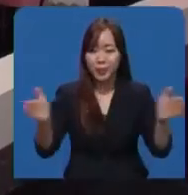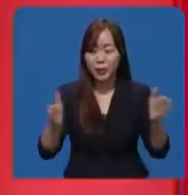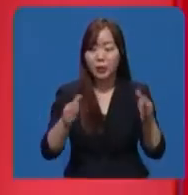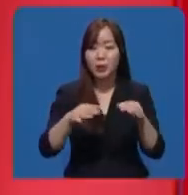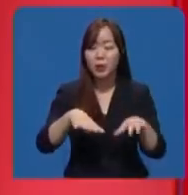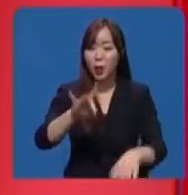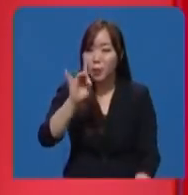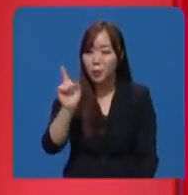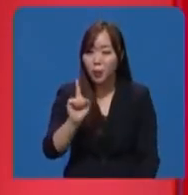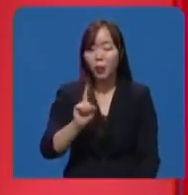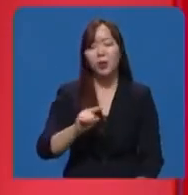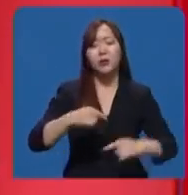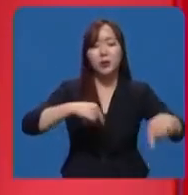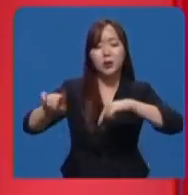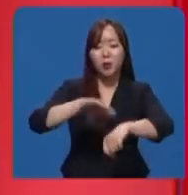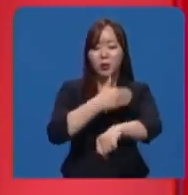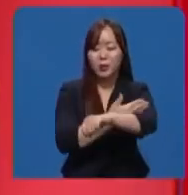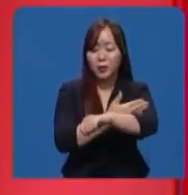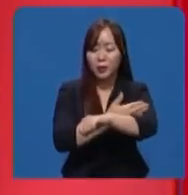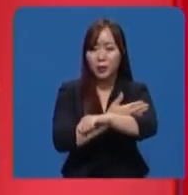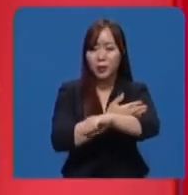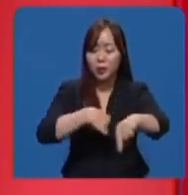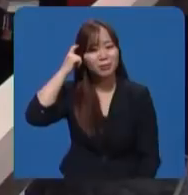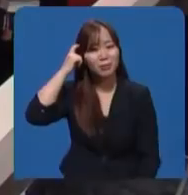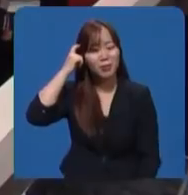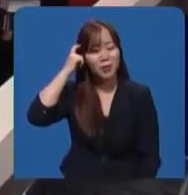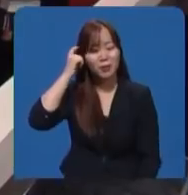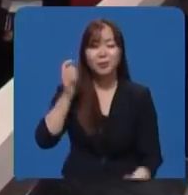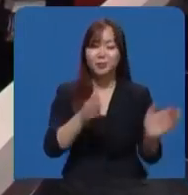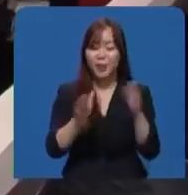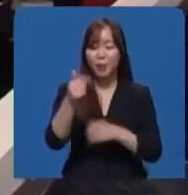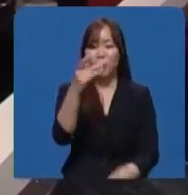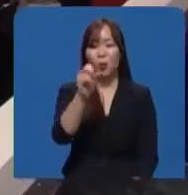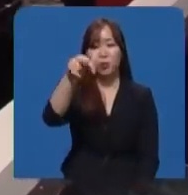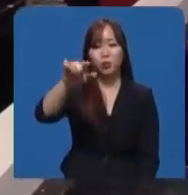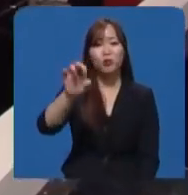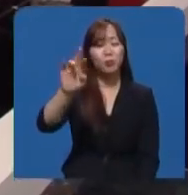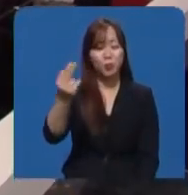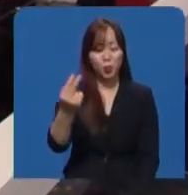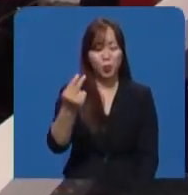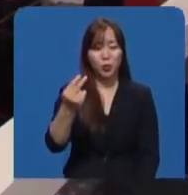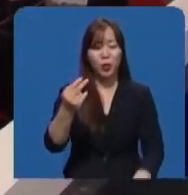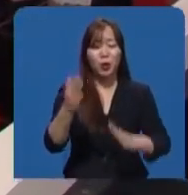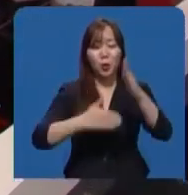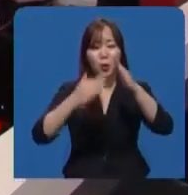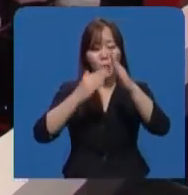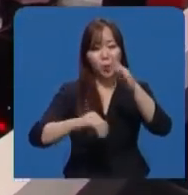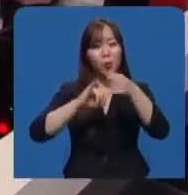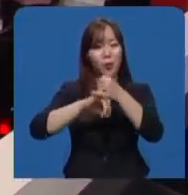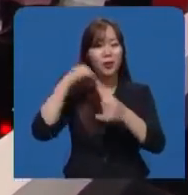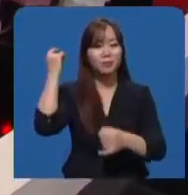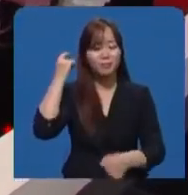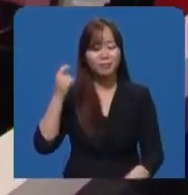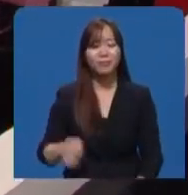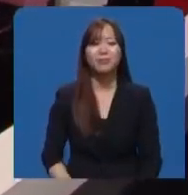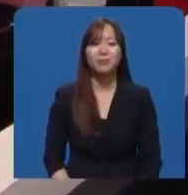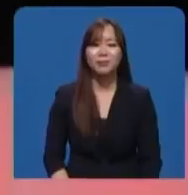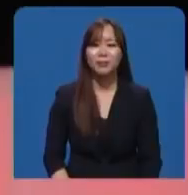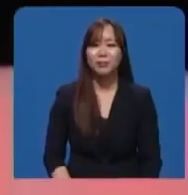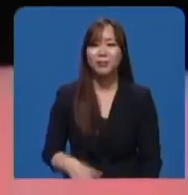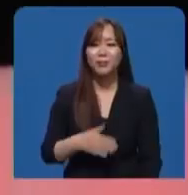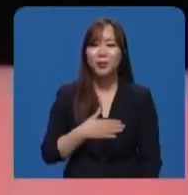첫 순서는 정책 검증 토론입니다. 홍준표 후보 경제 공약 발표 들어보실까요? 저는